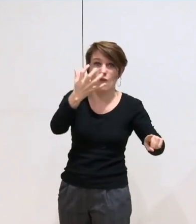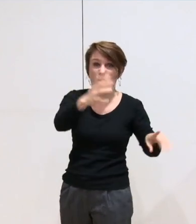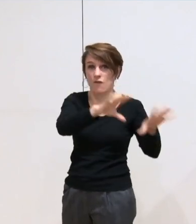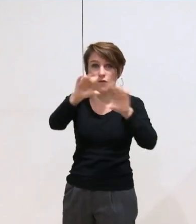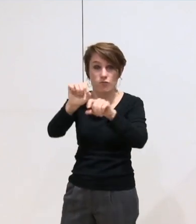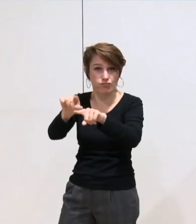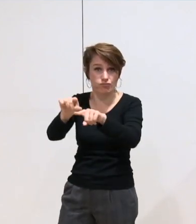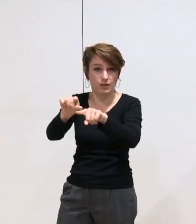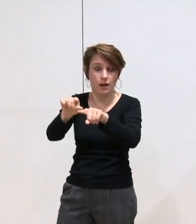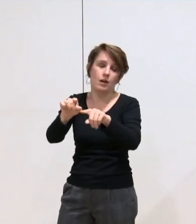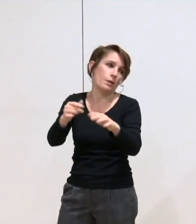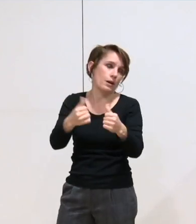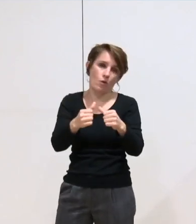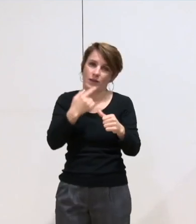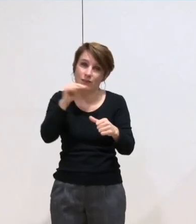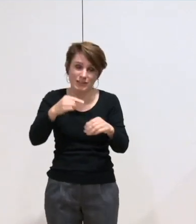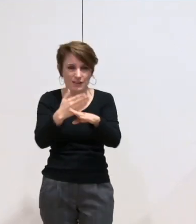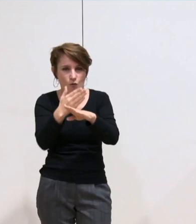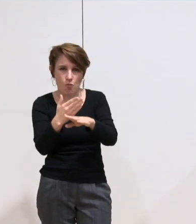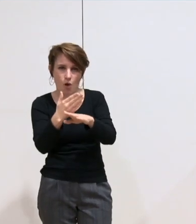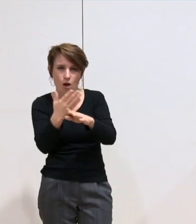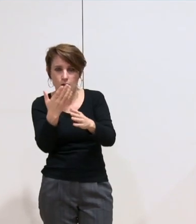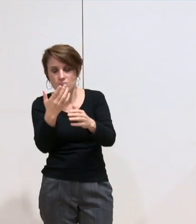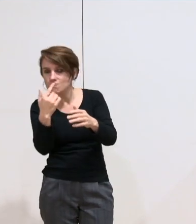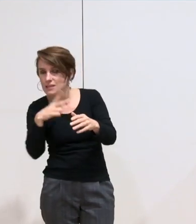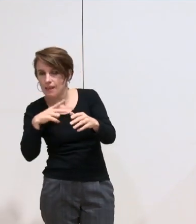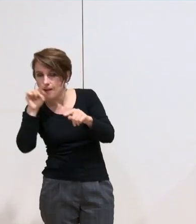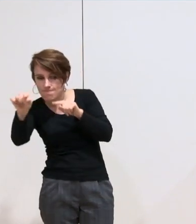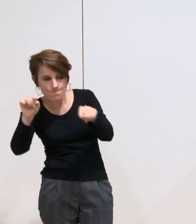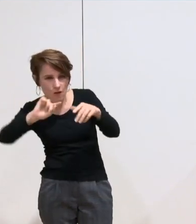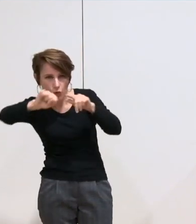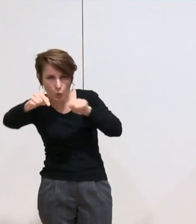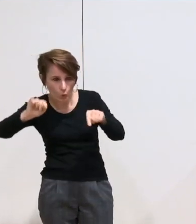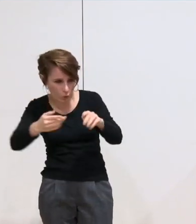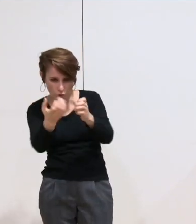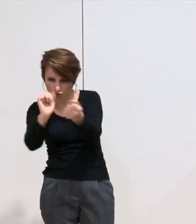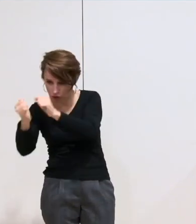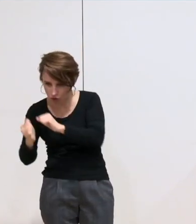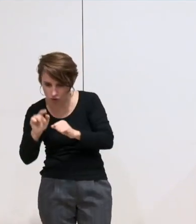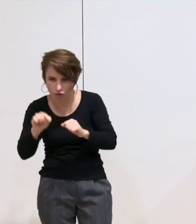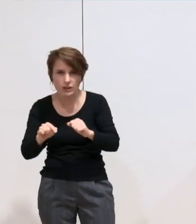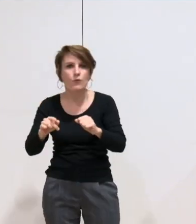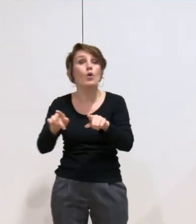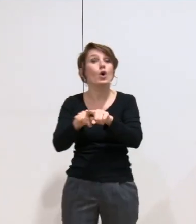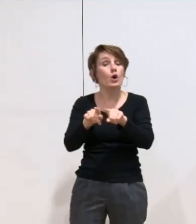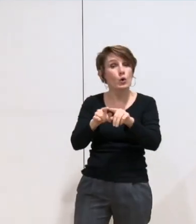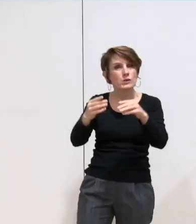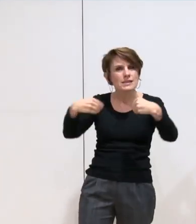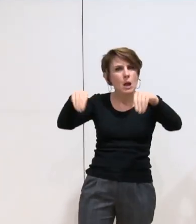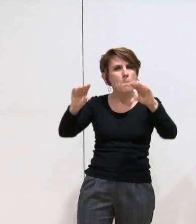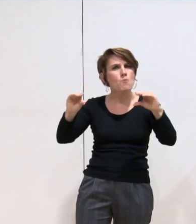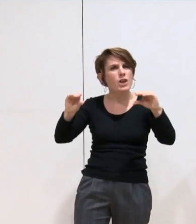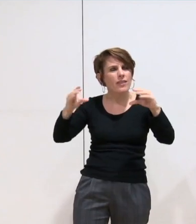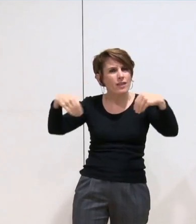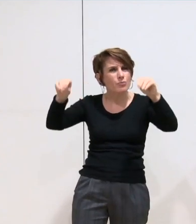considérons qu'il y a des lattes à changer. Il y a une fragilité qu'on n'a pas découvert sous la moquette qui couvrait